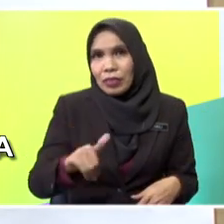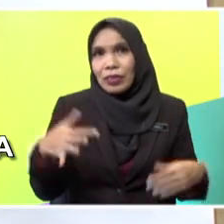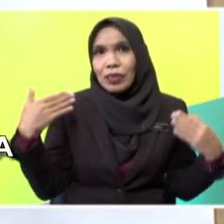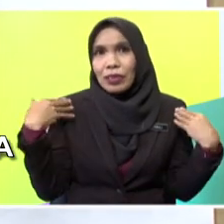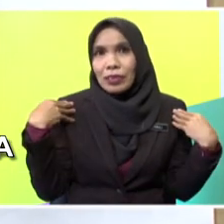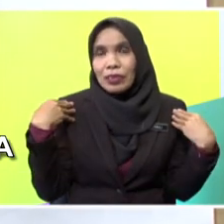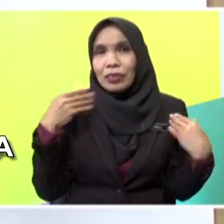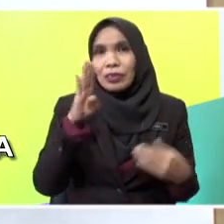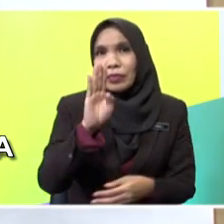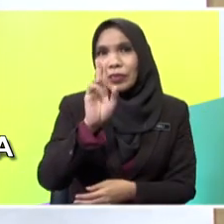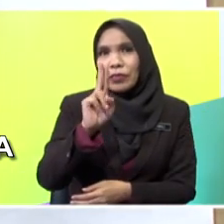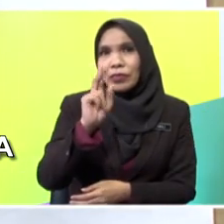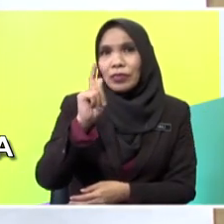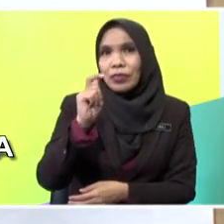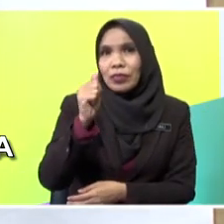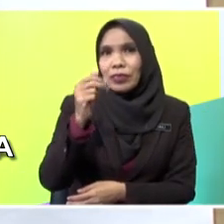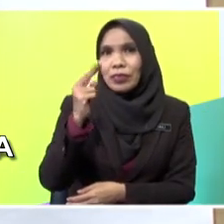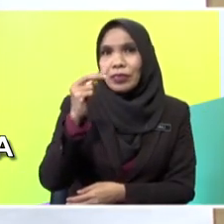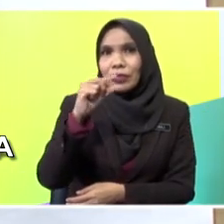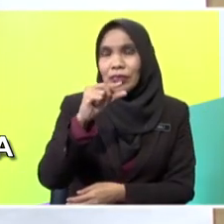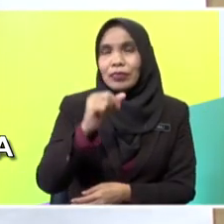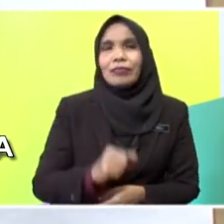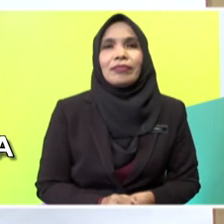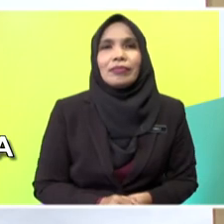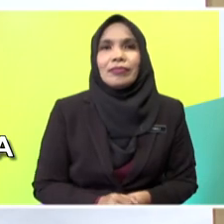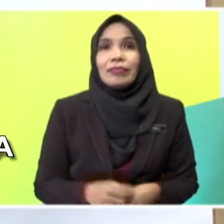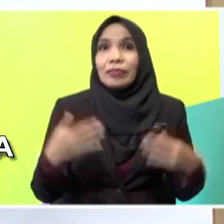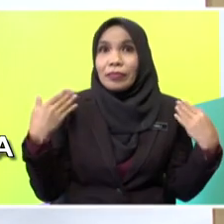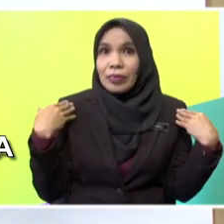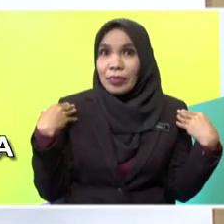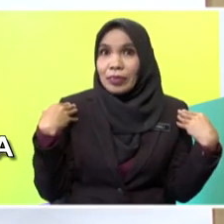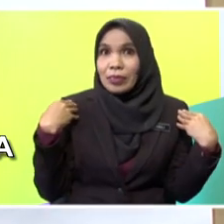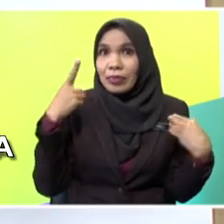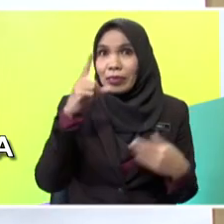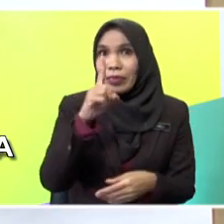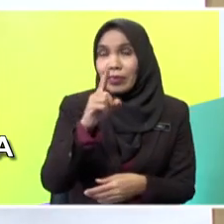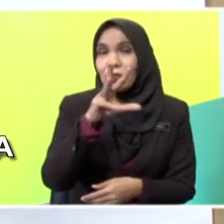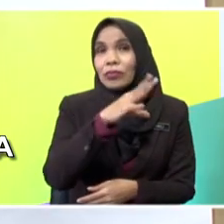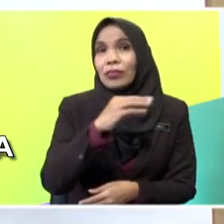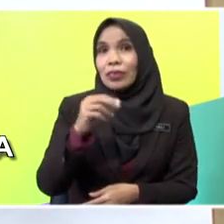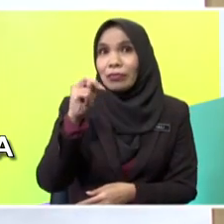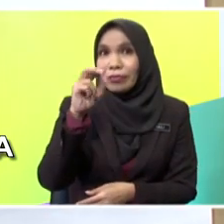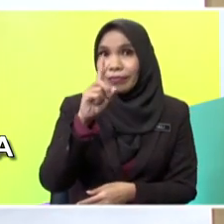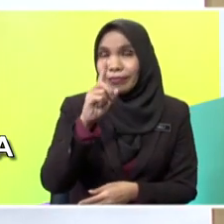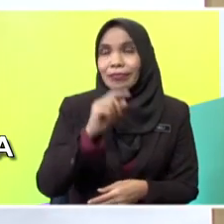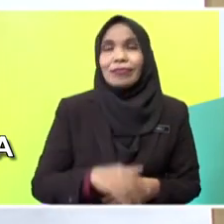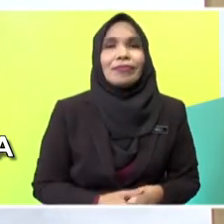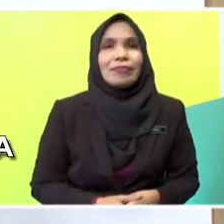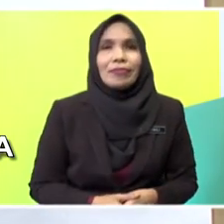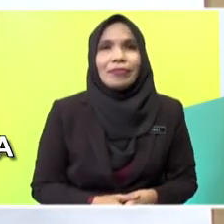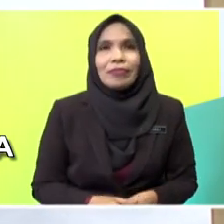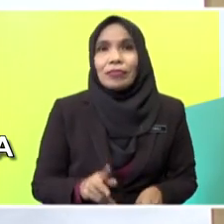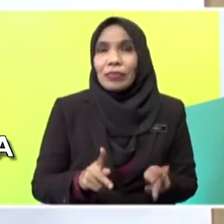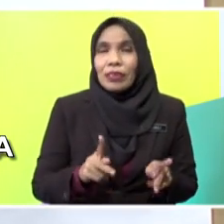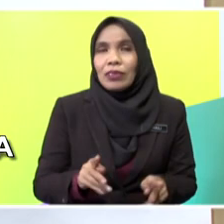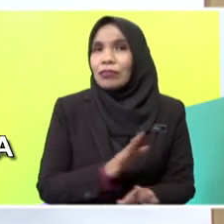L1, N1. Oh, L1 dan N1. Ha, dia lagi kecil. Dia okay. Lebih kecil. Okey, kalau kita tak ada